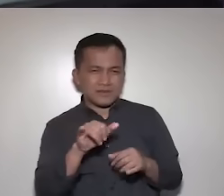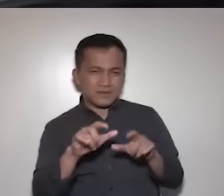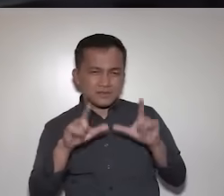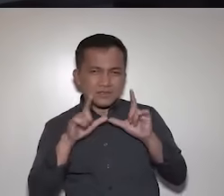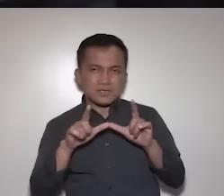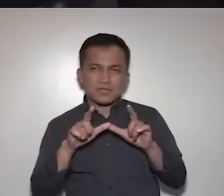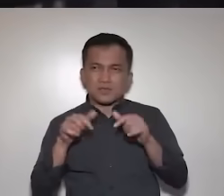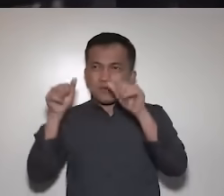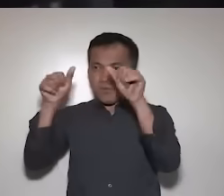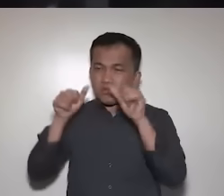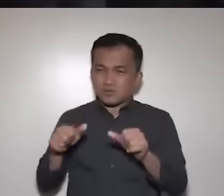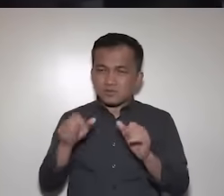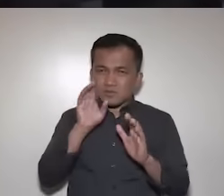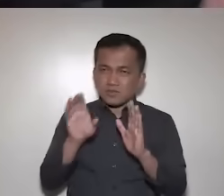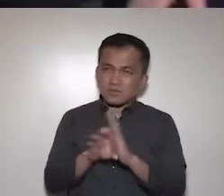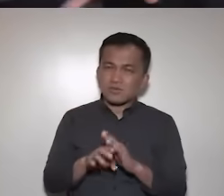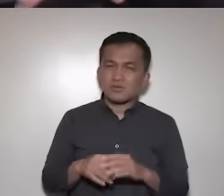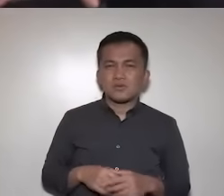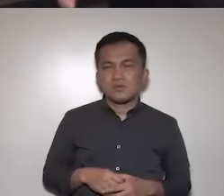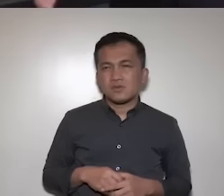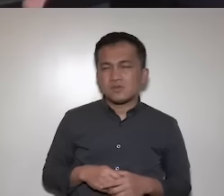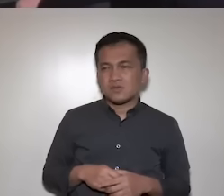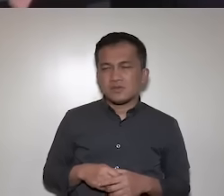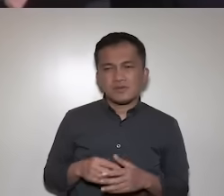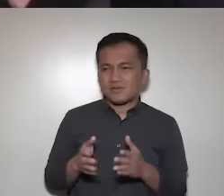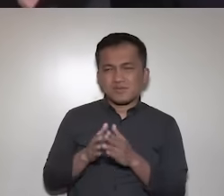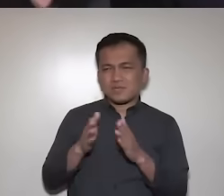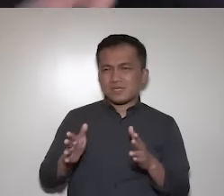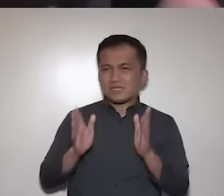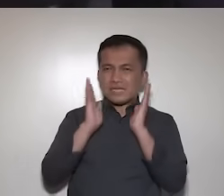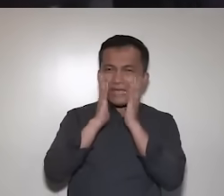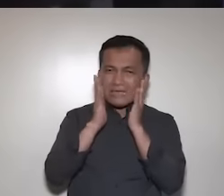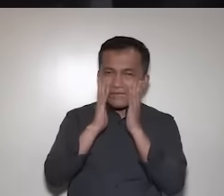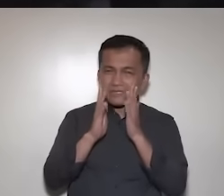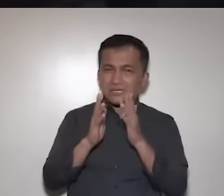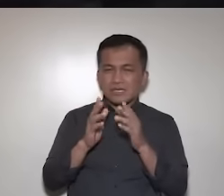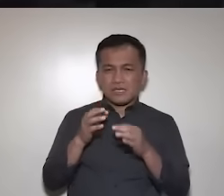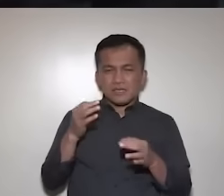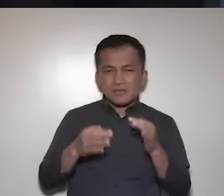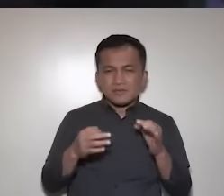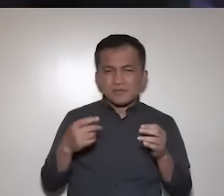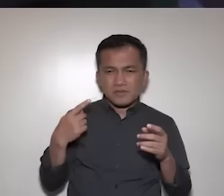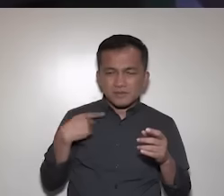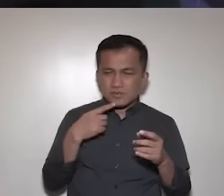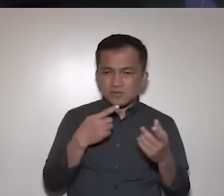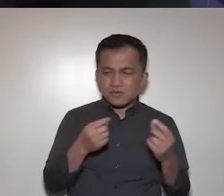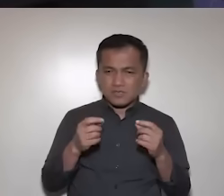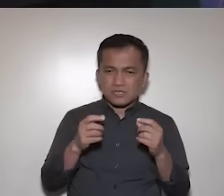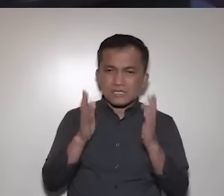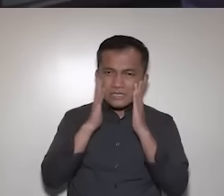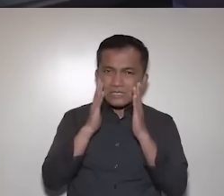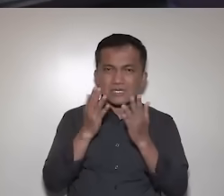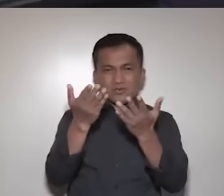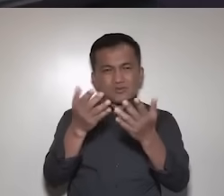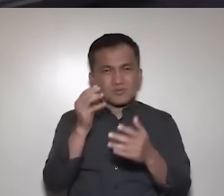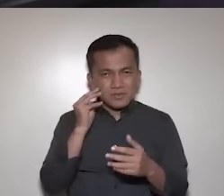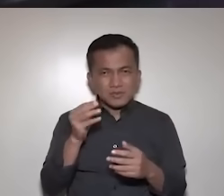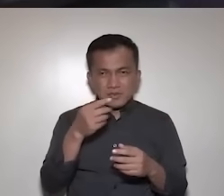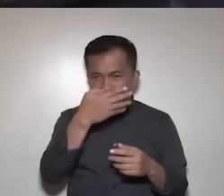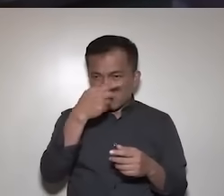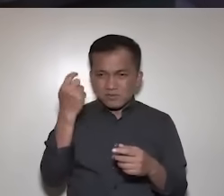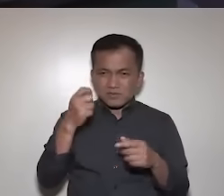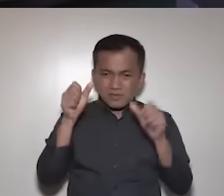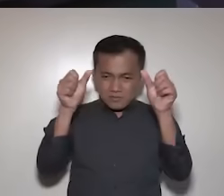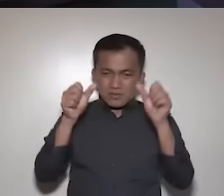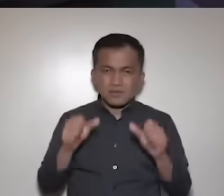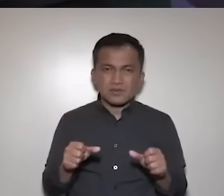pamamagitan ng pag-post ng mga picture na ito? Malaking kahiyan dito sa kanya. Kung meron man gumawa ng kahiyan dito, kayo po, ma'am, kasi nag-post kayo